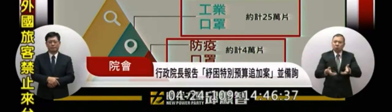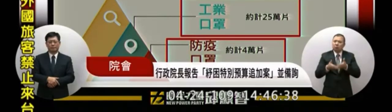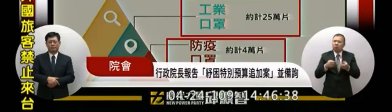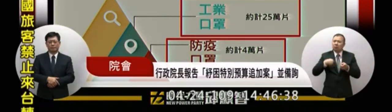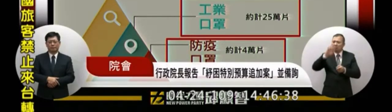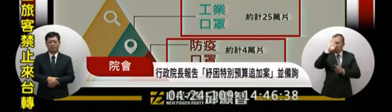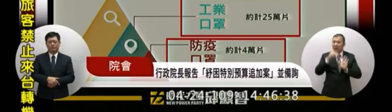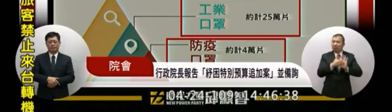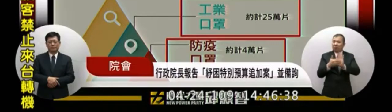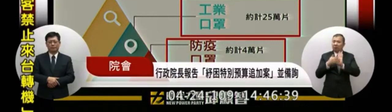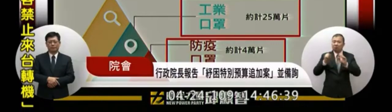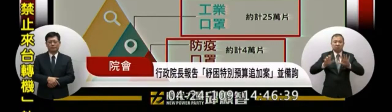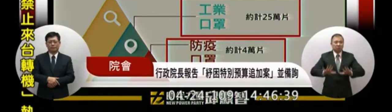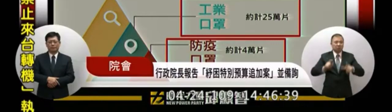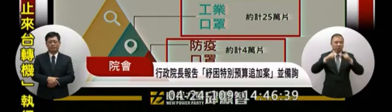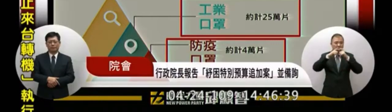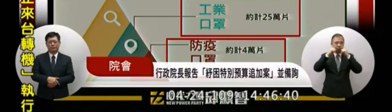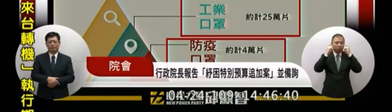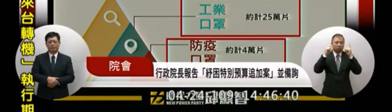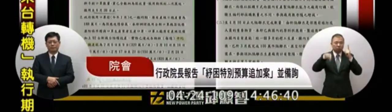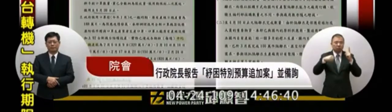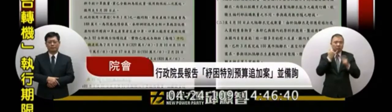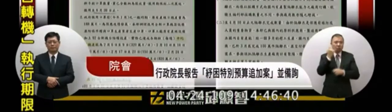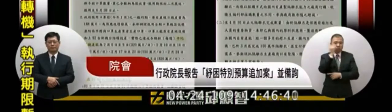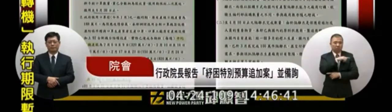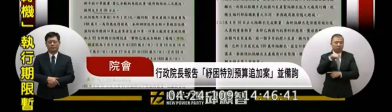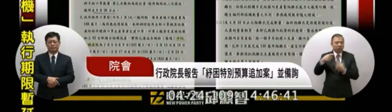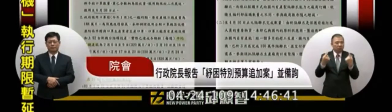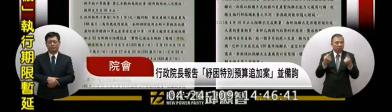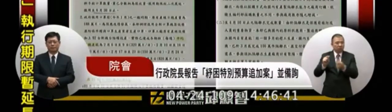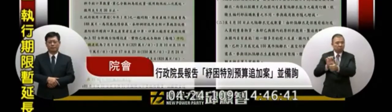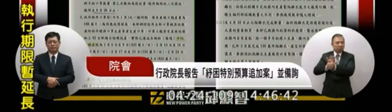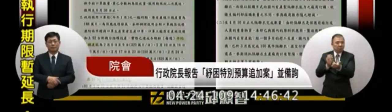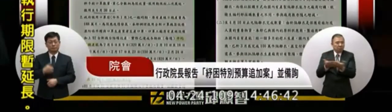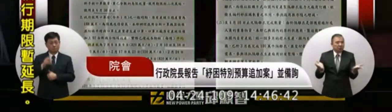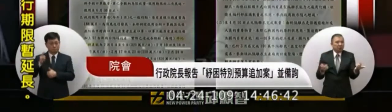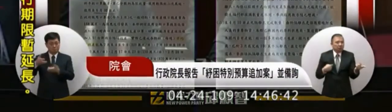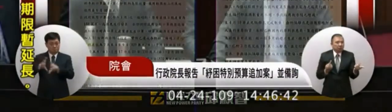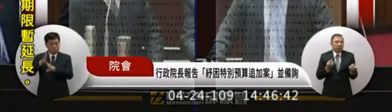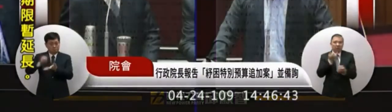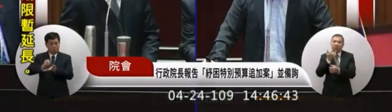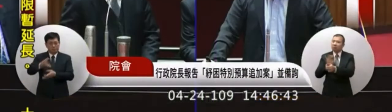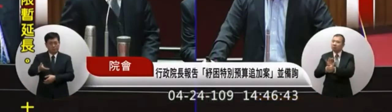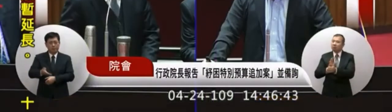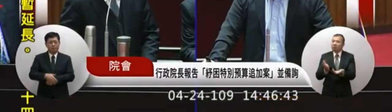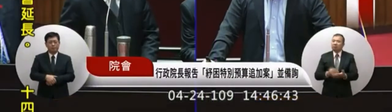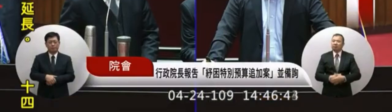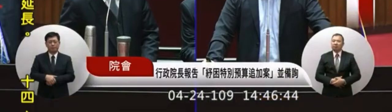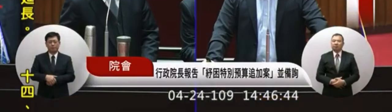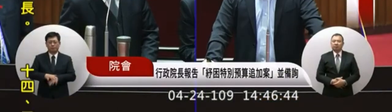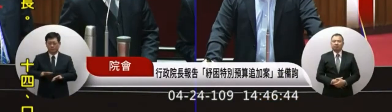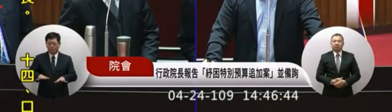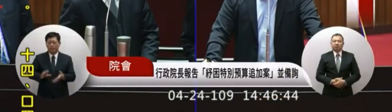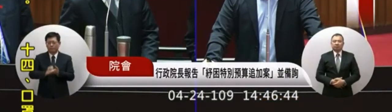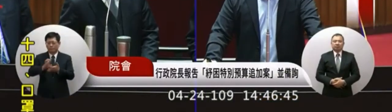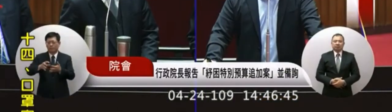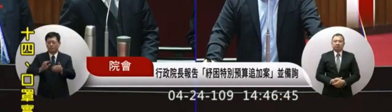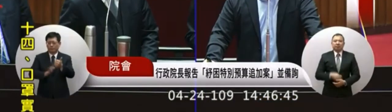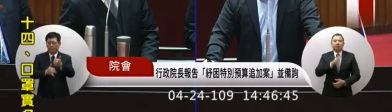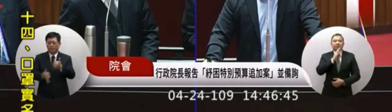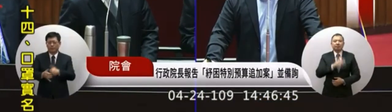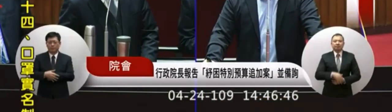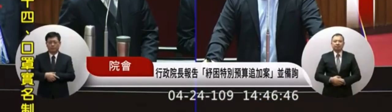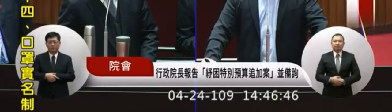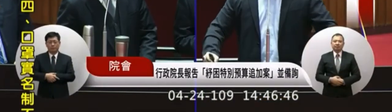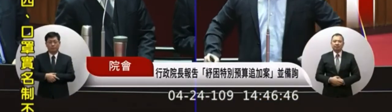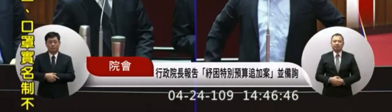咱即卖口罩的需求，吼，是唔是当来帮助 这 科学园区？ 嘿，我甲委员报告， 是，